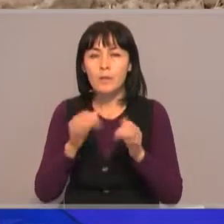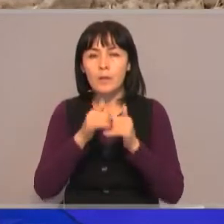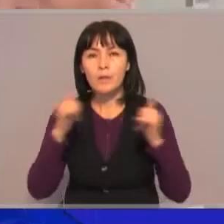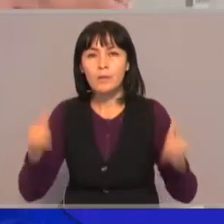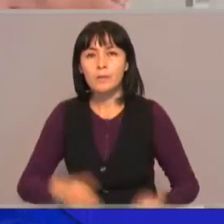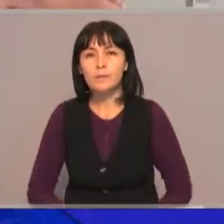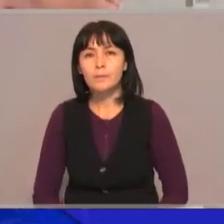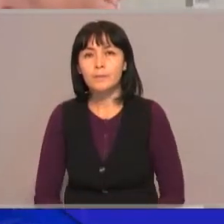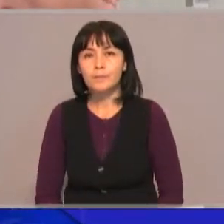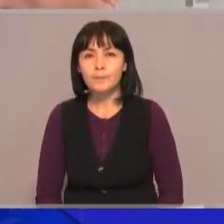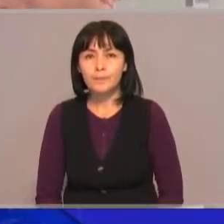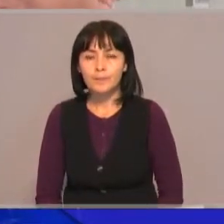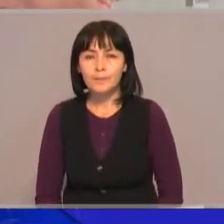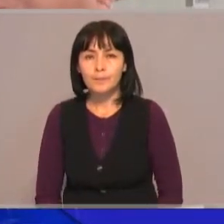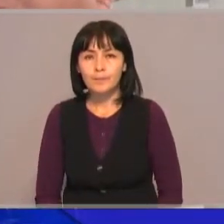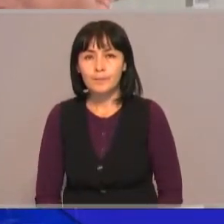цивилизации.